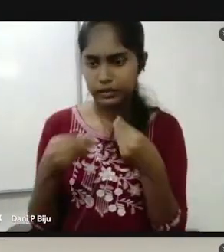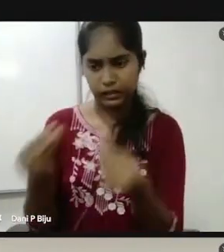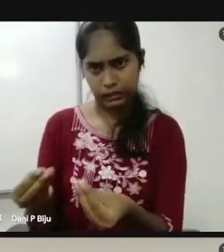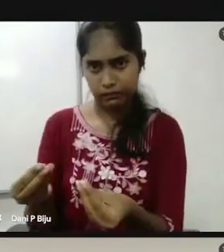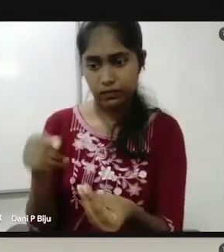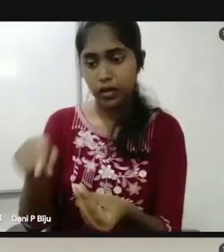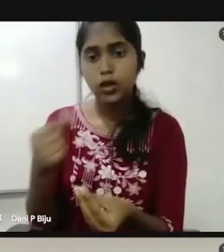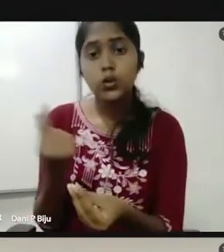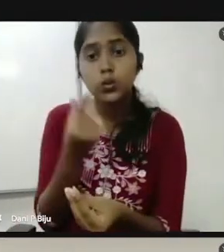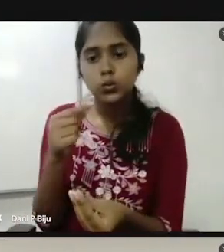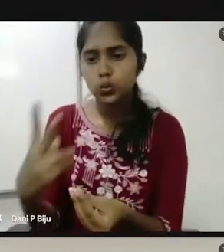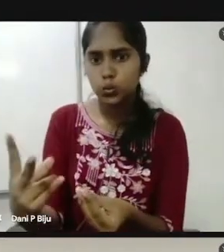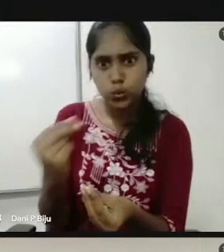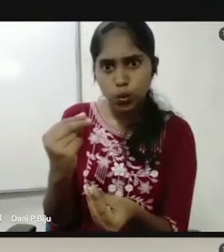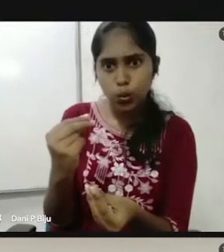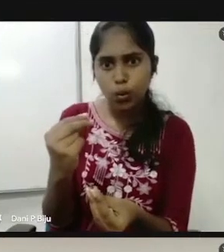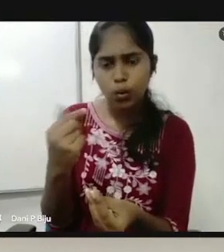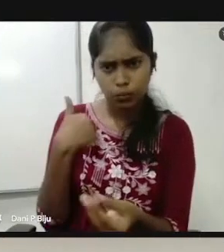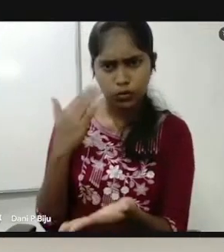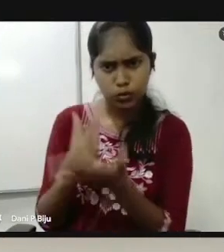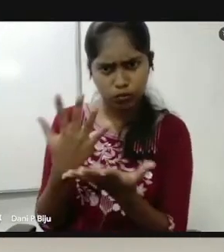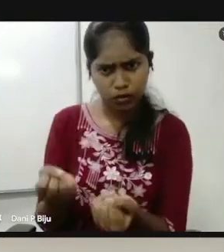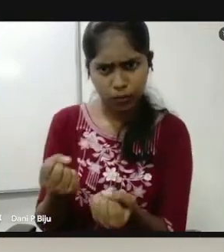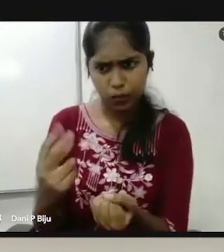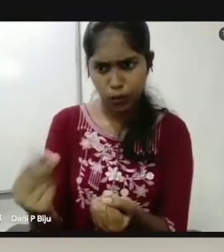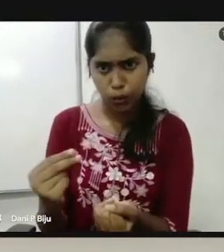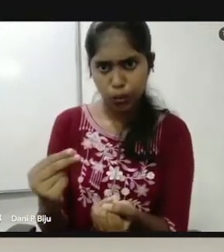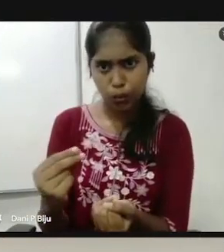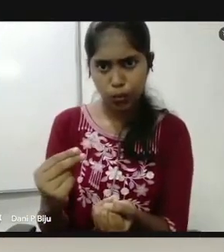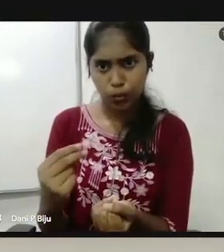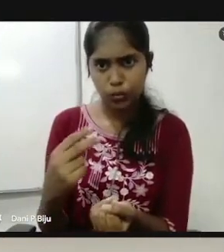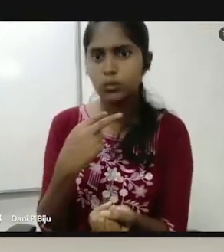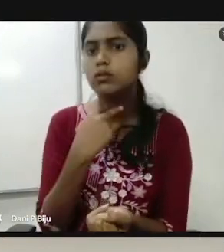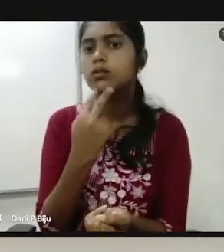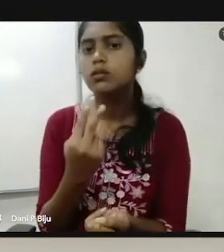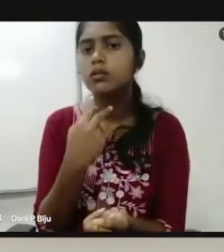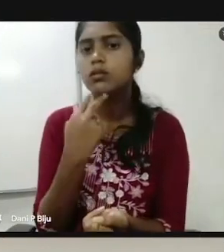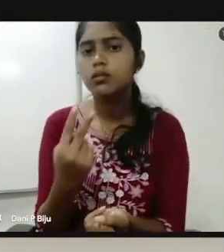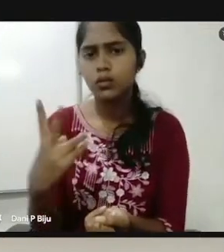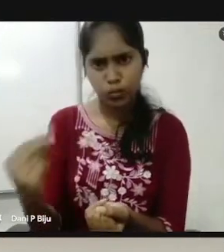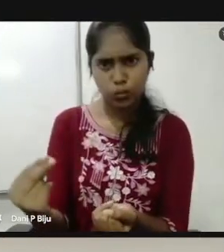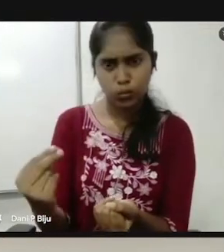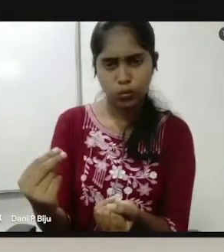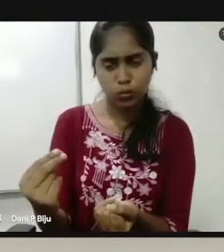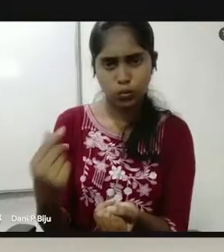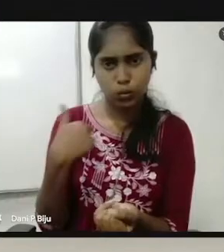പറയുവാണെങ്കിൽ നമ്മൾ അത് സ്റ്റോപ്പ് ചെയ്യണ്ടേ? അപ്പോ ലൈക്ക് എന്നാലല്ലേ കുട്ടിക്ക് ഇത് നോന്ന് അതില് കമ്മ്യൂണിക്കേറ്റ് ചെയ്താൽ അത്